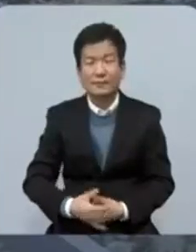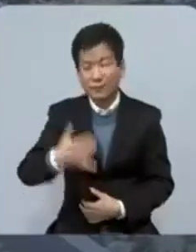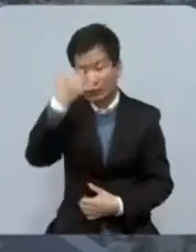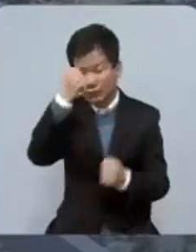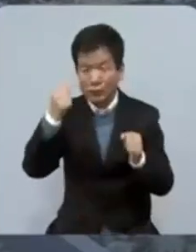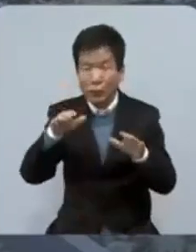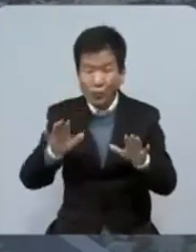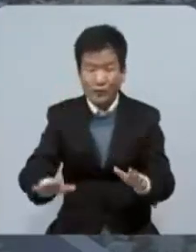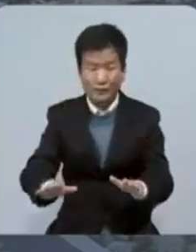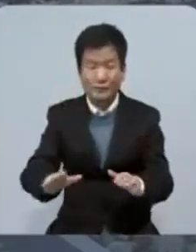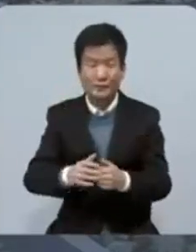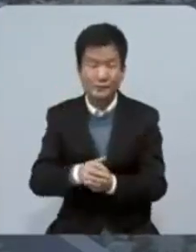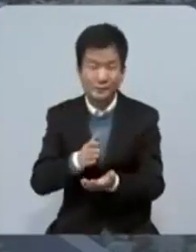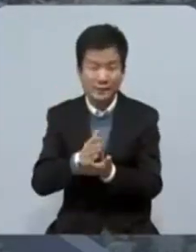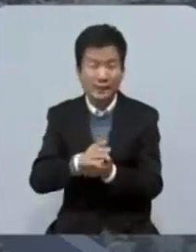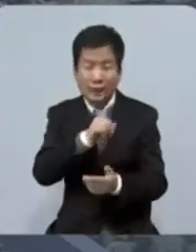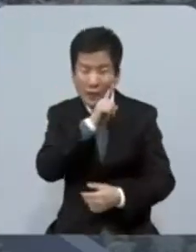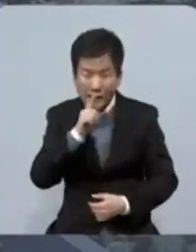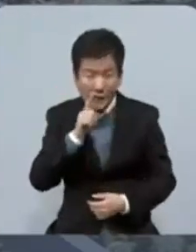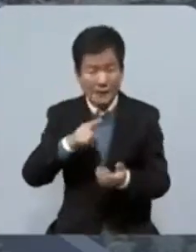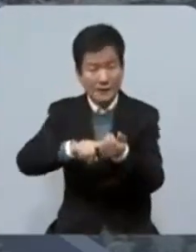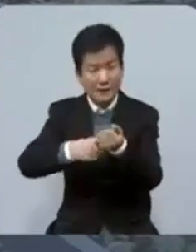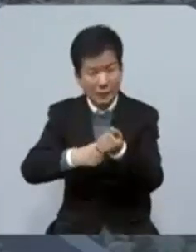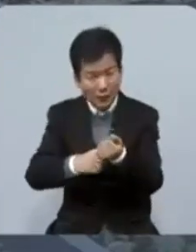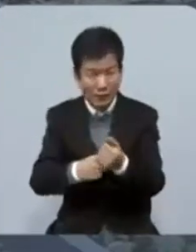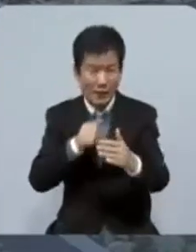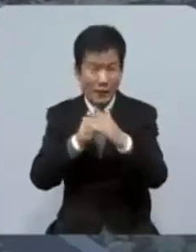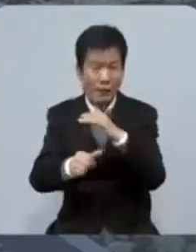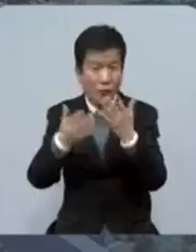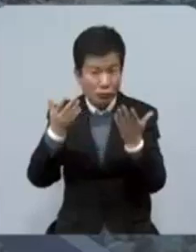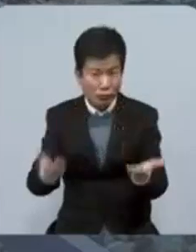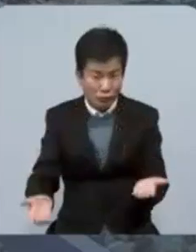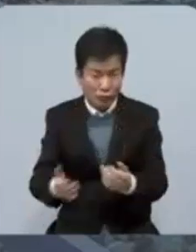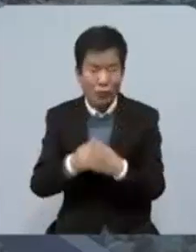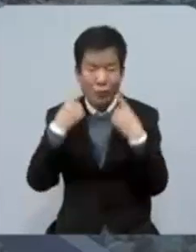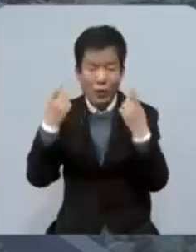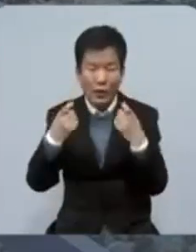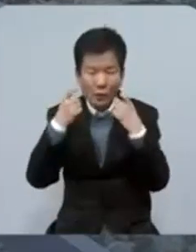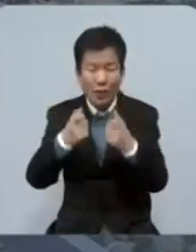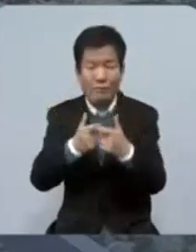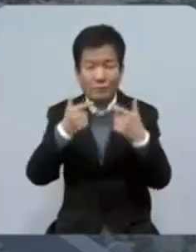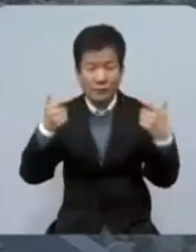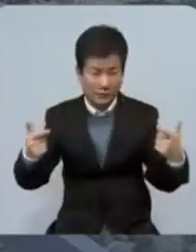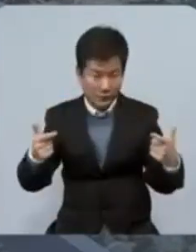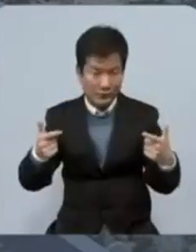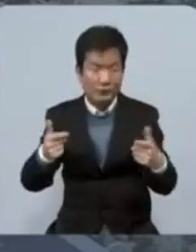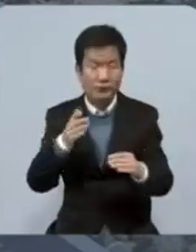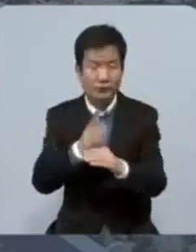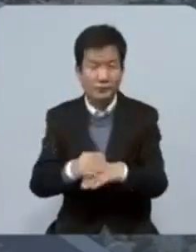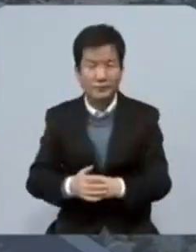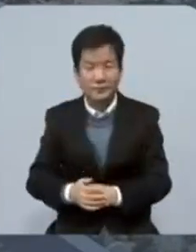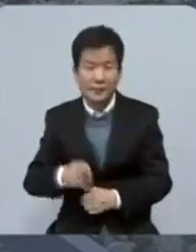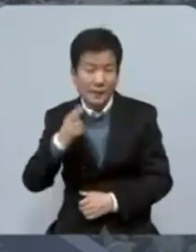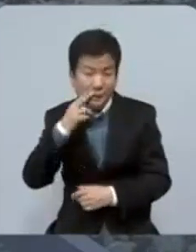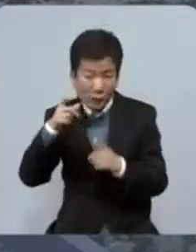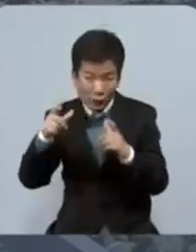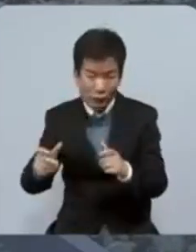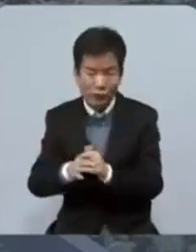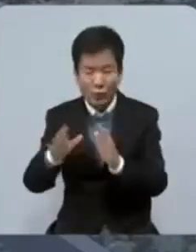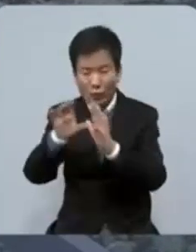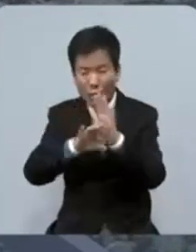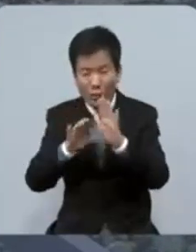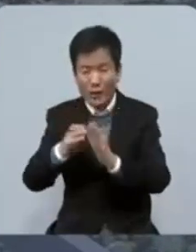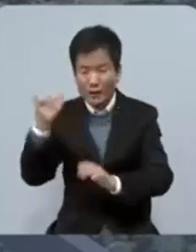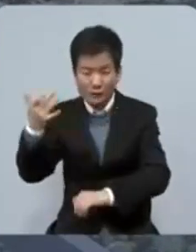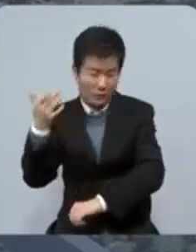충북의 오늘 순서입니다. 괴산군과 증평군이 대표 휴양지에 관광 활성화에 나서고 있습니다. 음성군은 코로나19